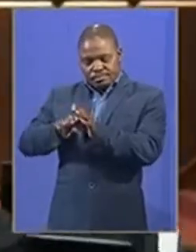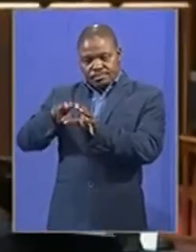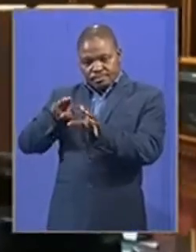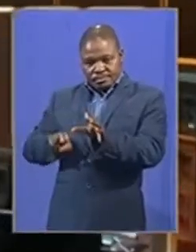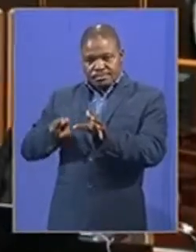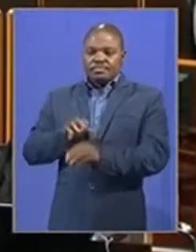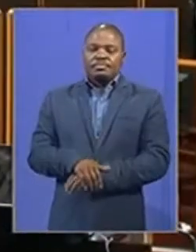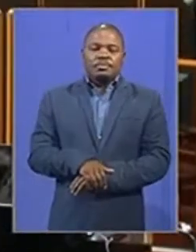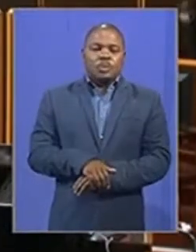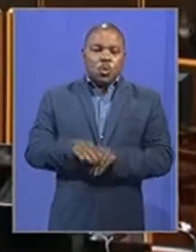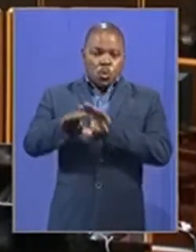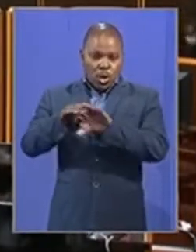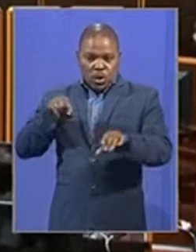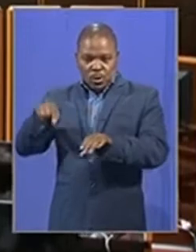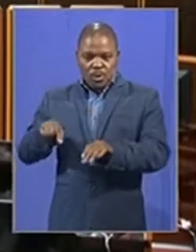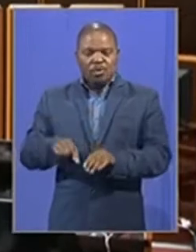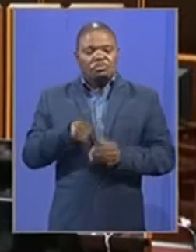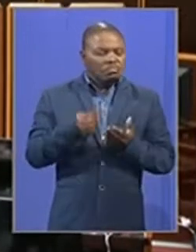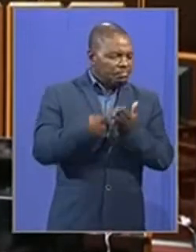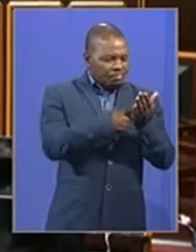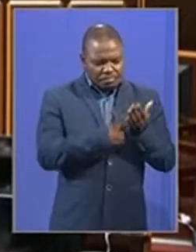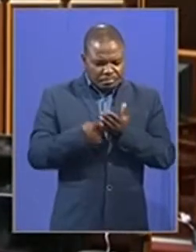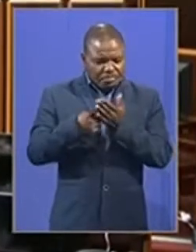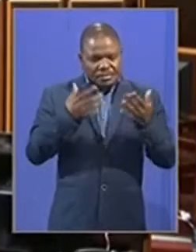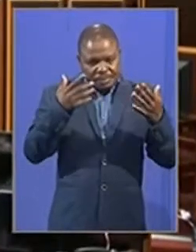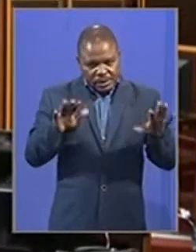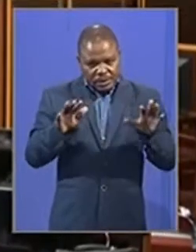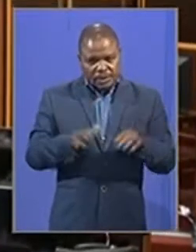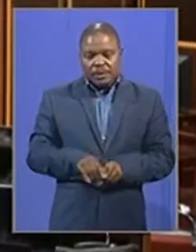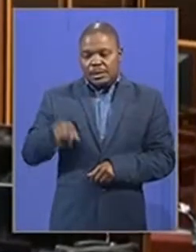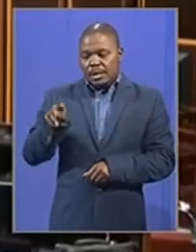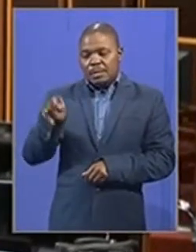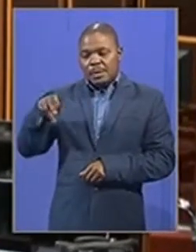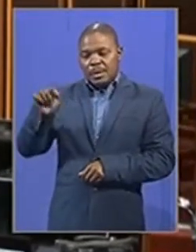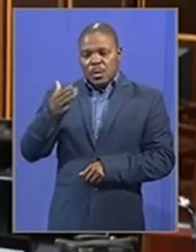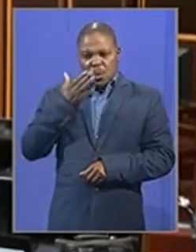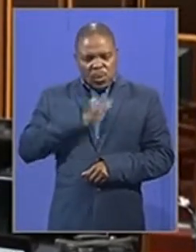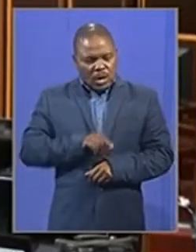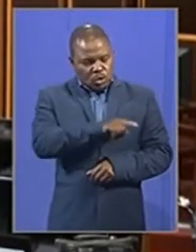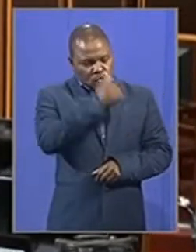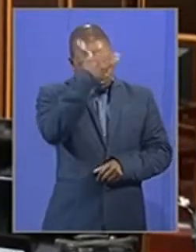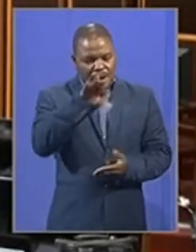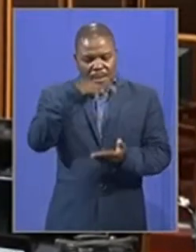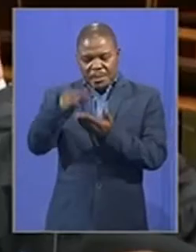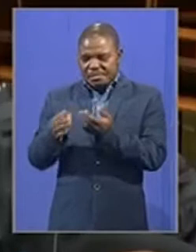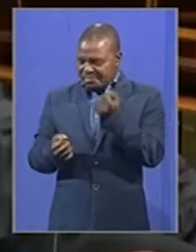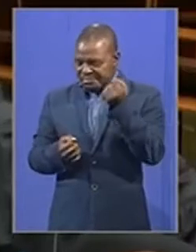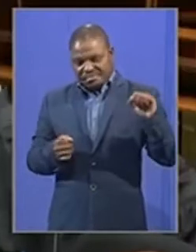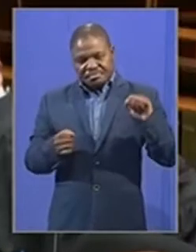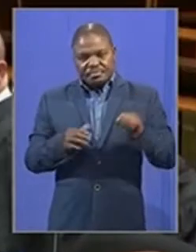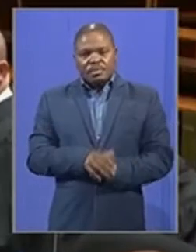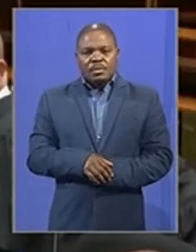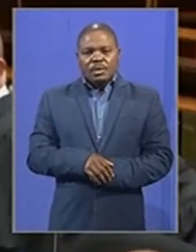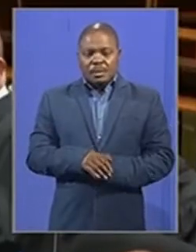ole. Kwa bukoutlomba dinga insano zee, puso iku dile kotla sa kelò koba au topo koko po yaka zuma. Puso eri di